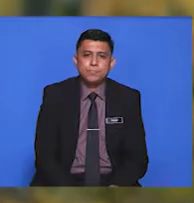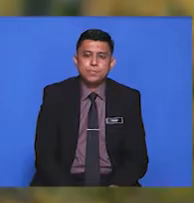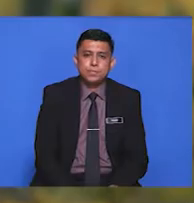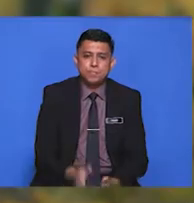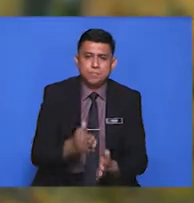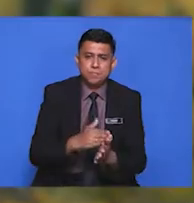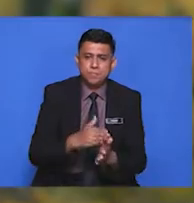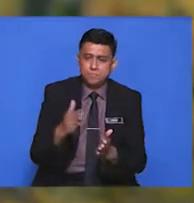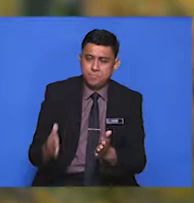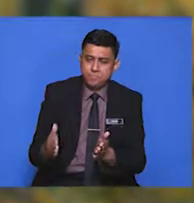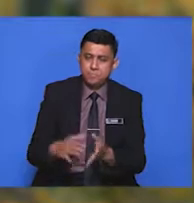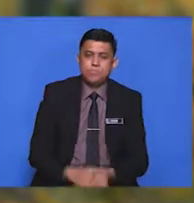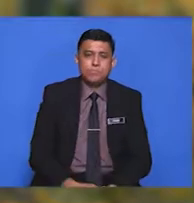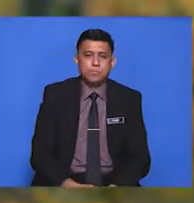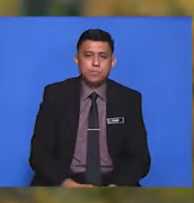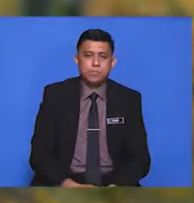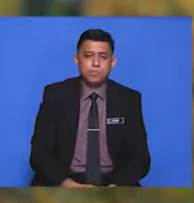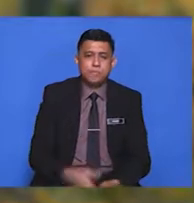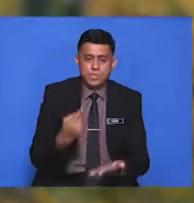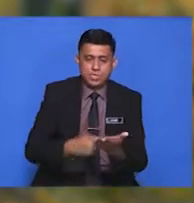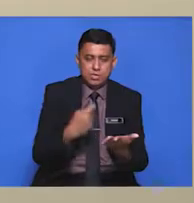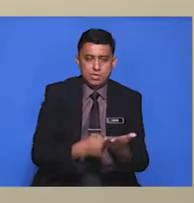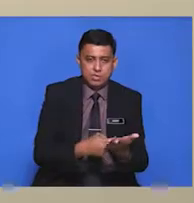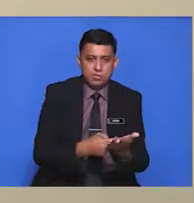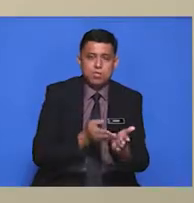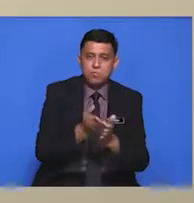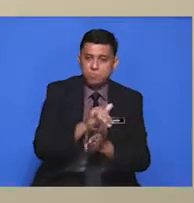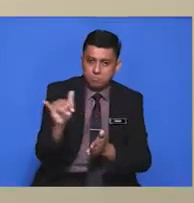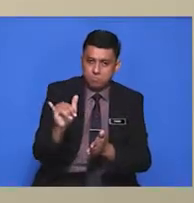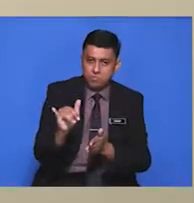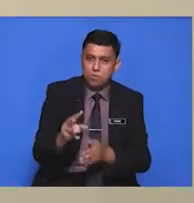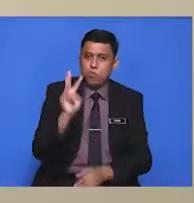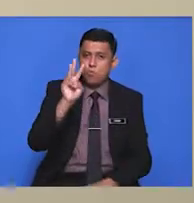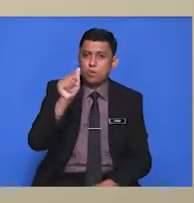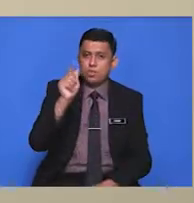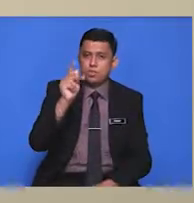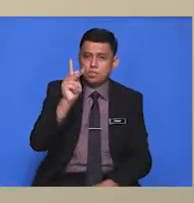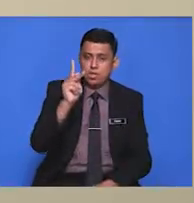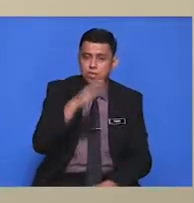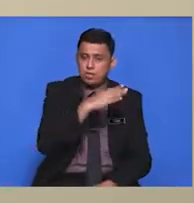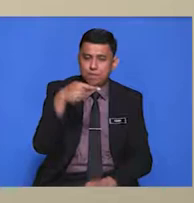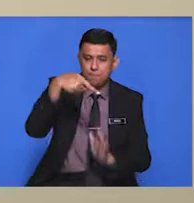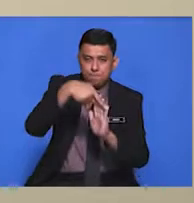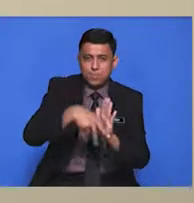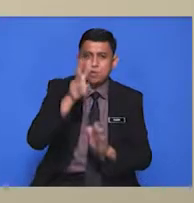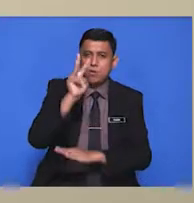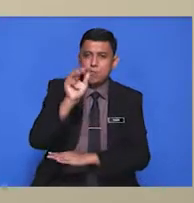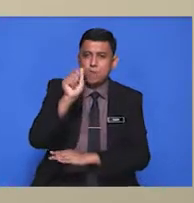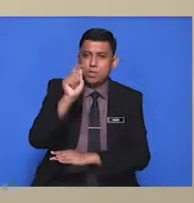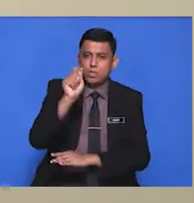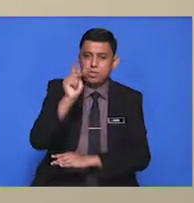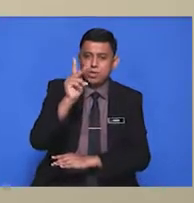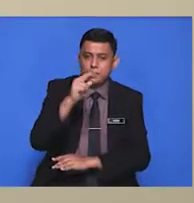Beralih pula kita kepada komponen perbincangan seterusnya, iaitu watak dan perwatakan. Murid